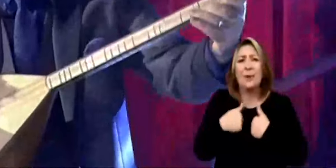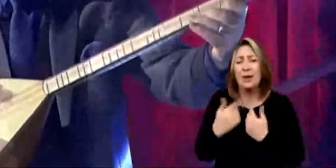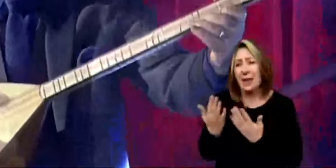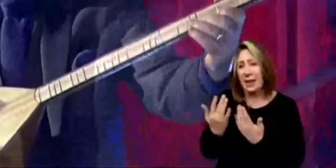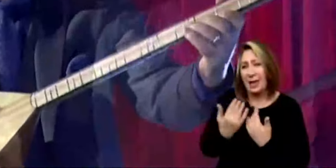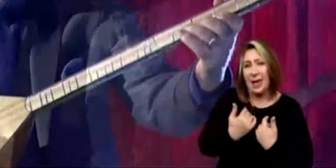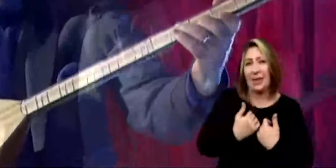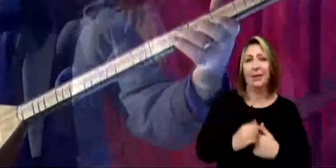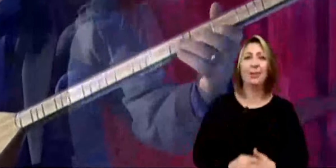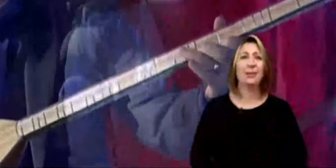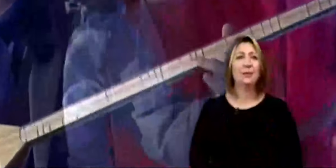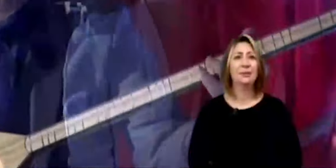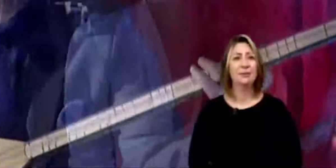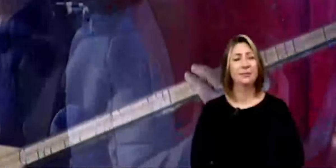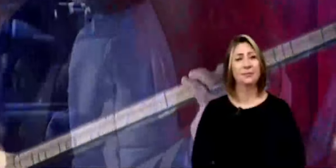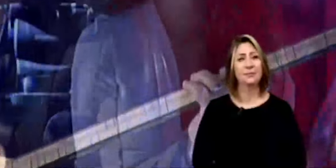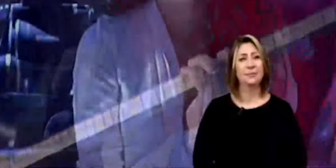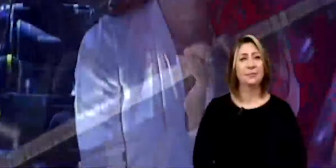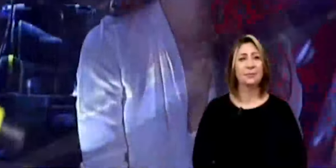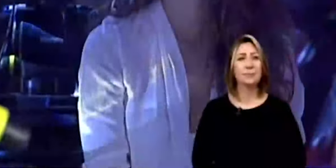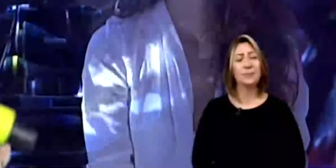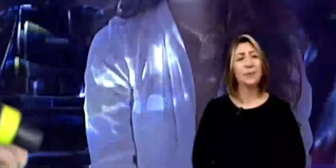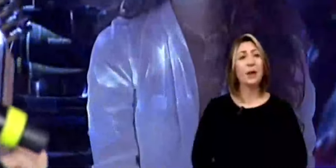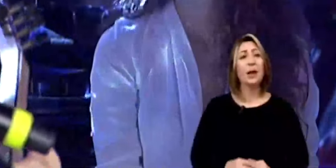yine bana gel.